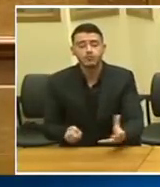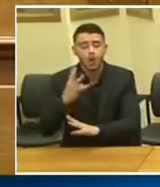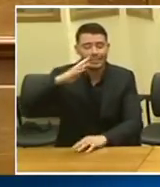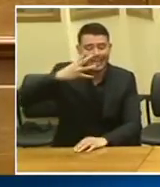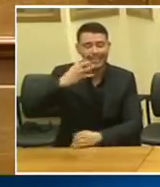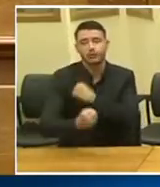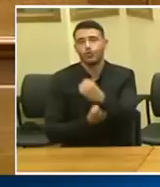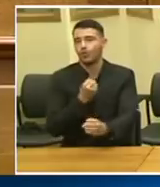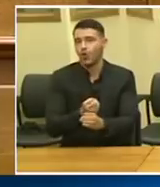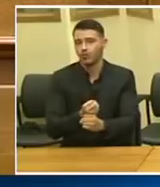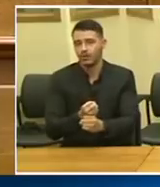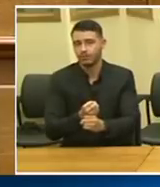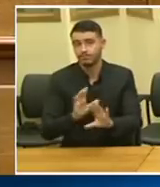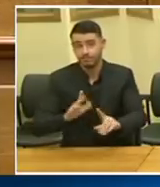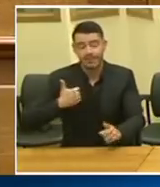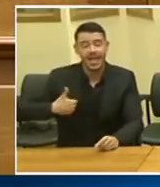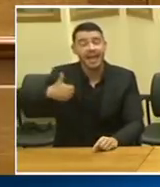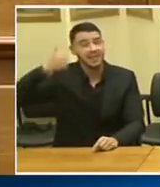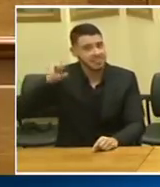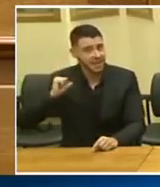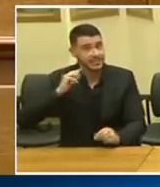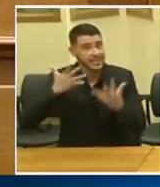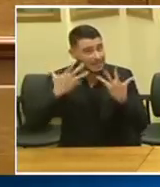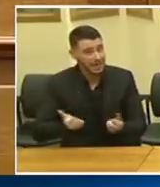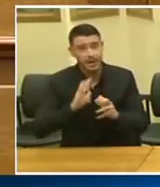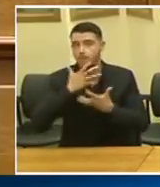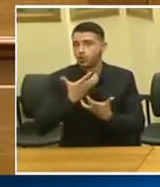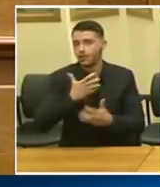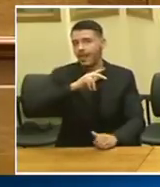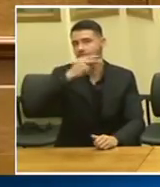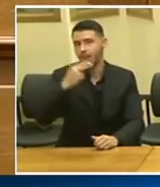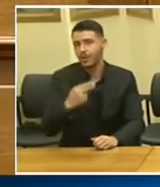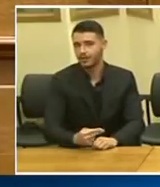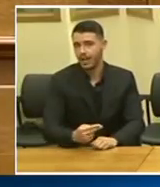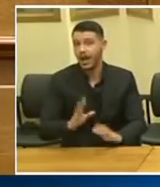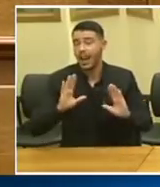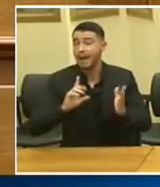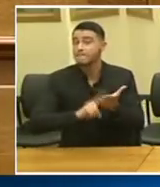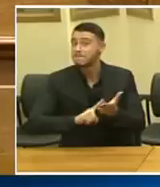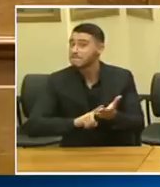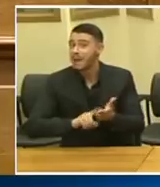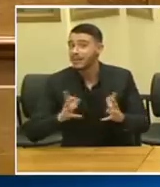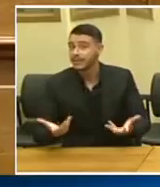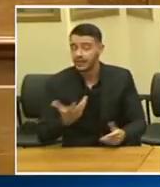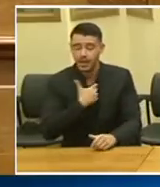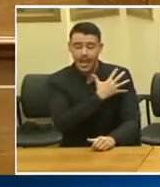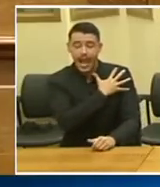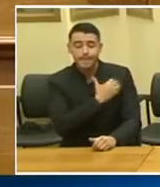κρίθηκαν δύο πολύ σοβαρές πολιτικές μάχες. Πρώτον, μας δώσατε τη δυνατότητα να επιβεβαιώσουμε την εμπιστοσύνη της Βουλής δύο